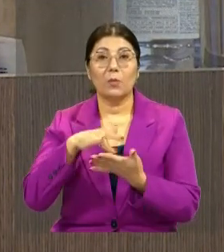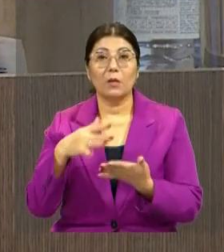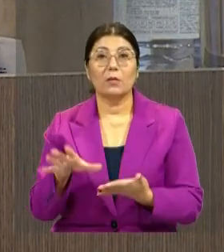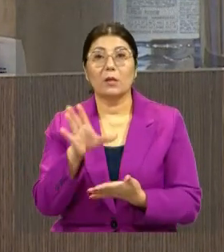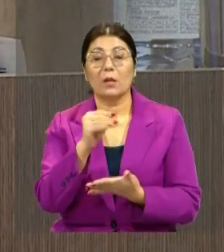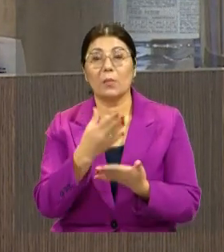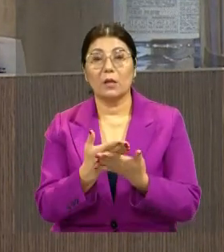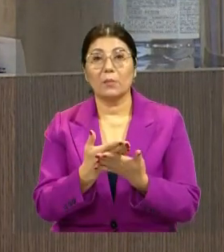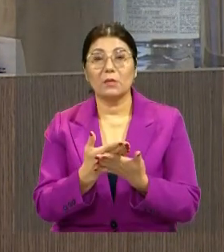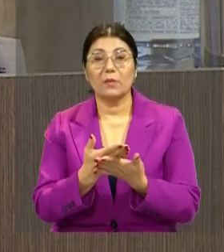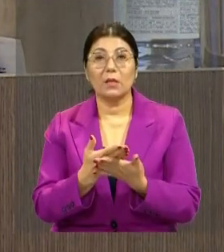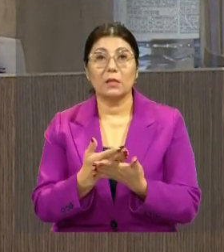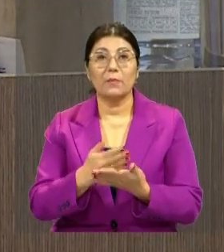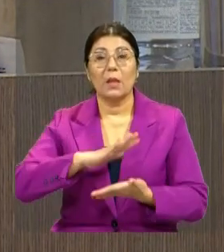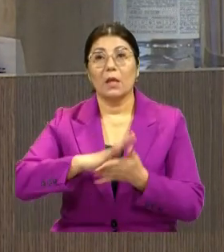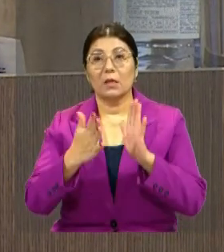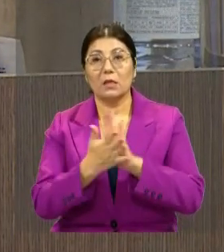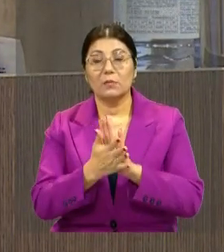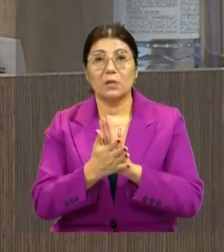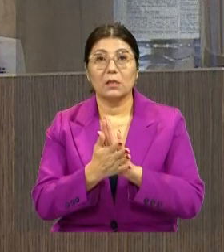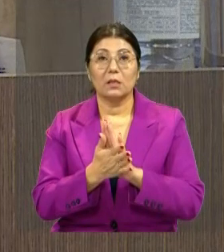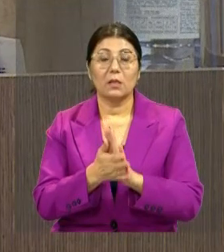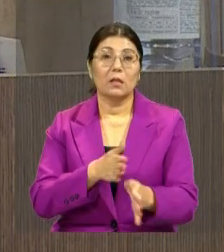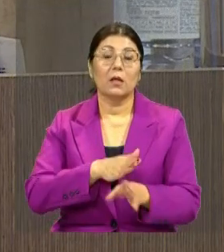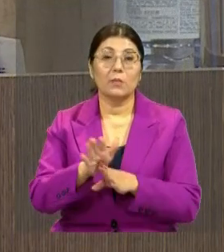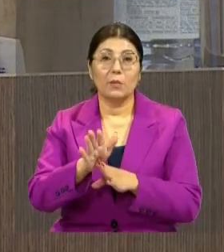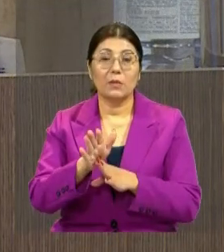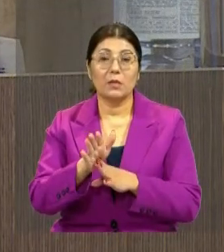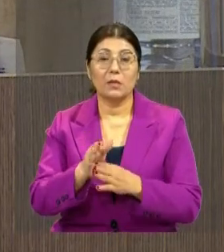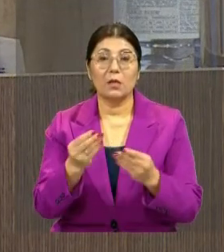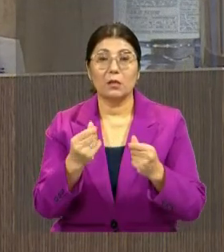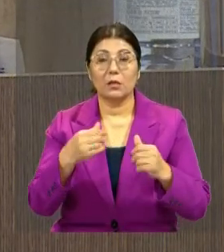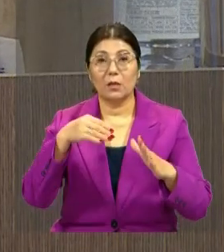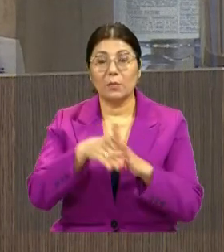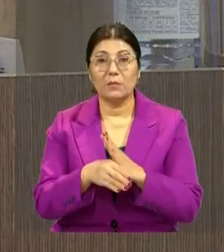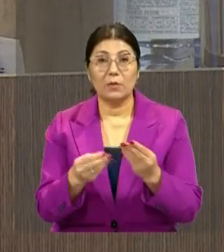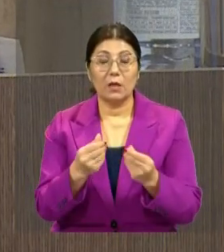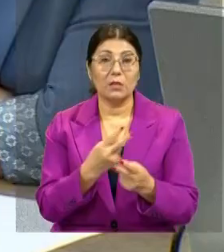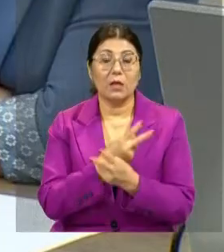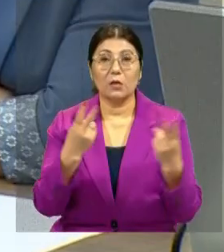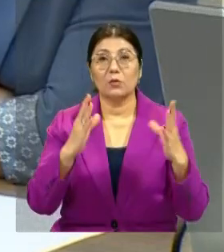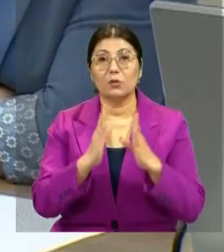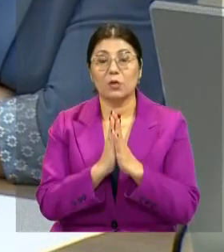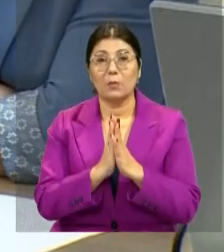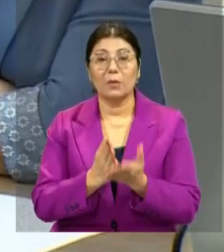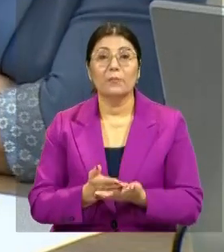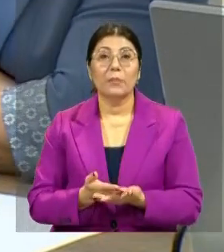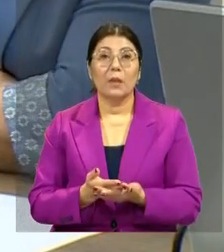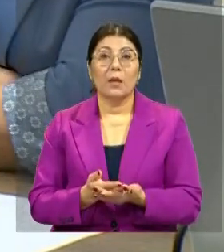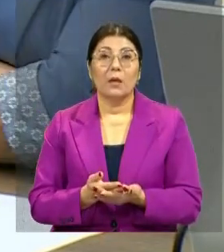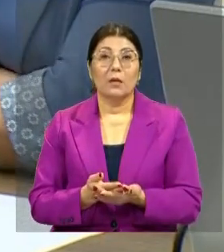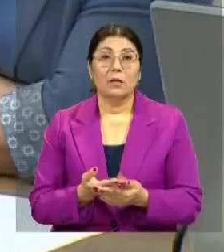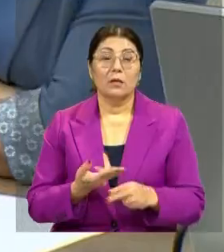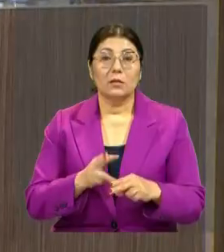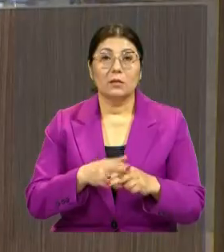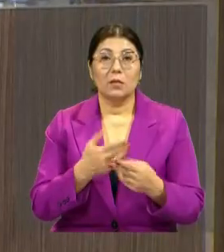нысандар бойынша келісімшарттар жасауды қамтамасыз етіп бюджеттен қажетті қаражат қарастыруды сұраймын. Және жергілікті маңызы